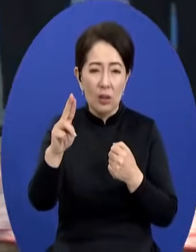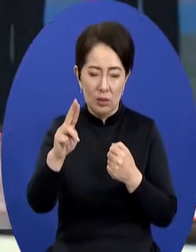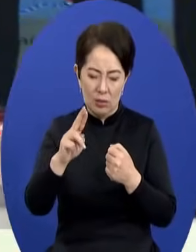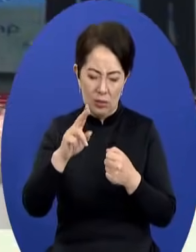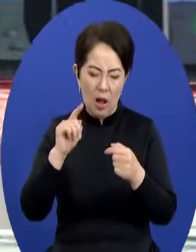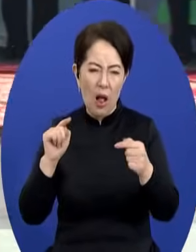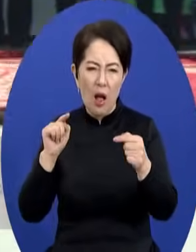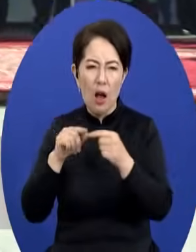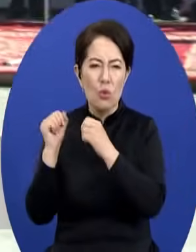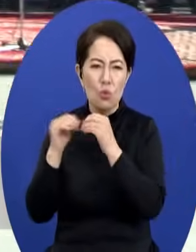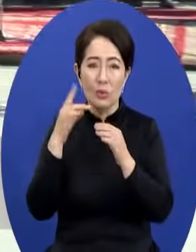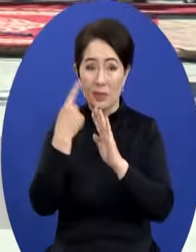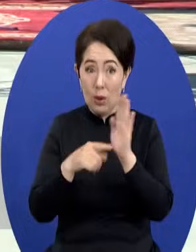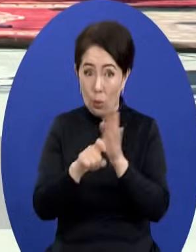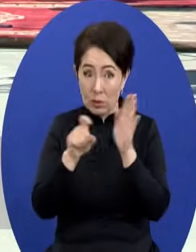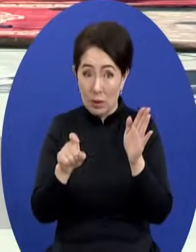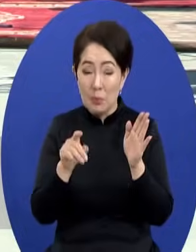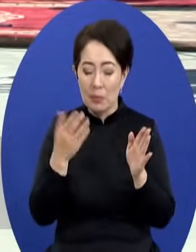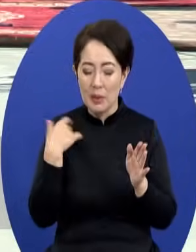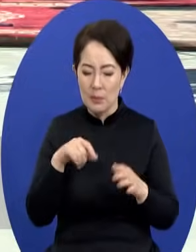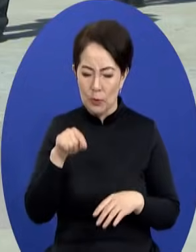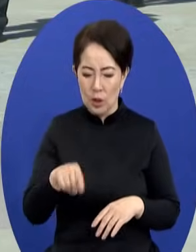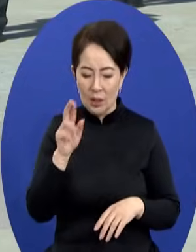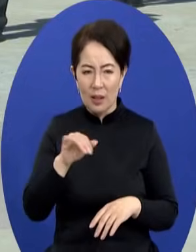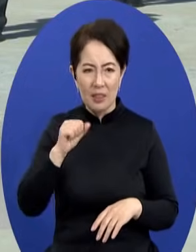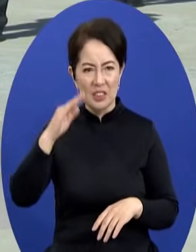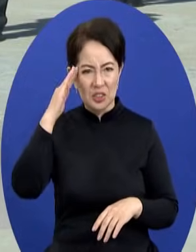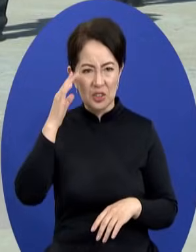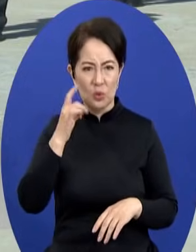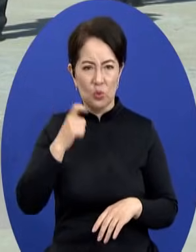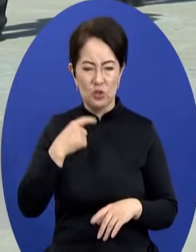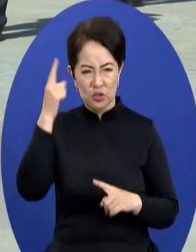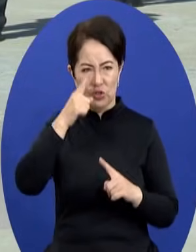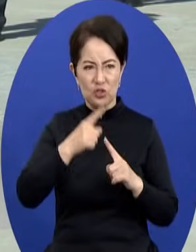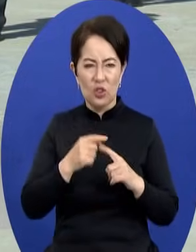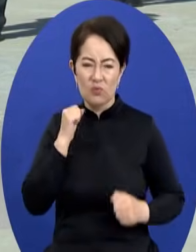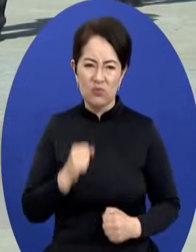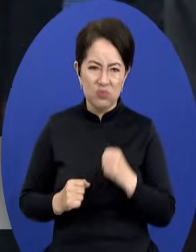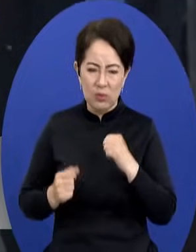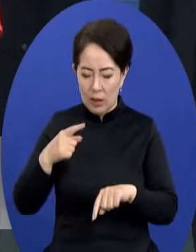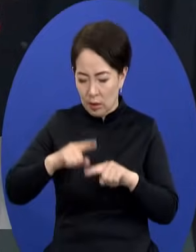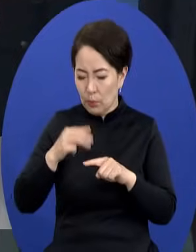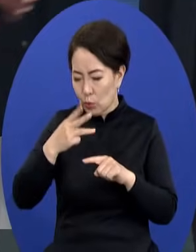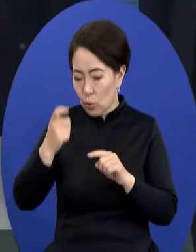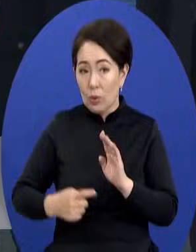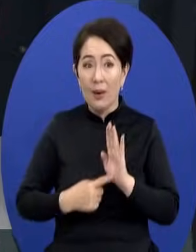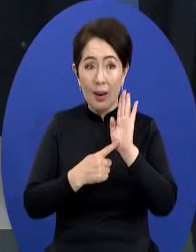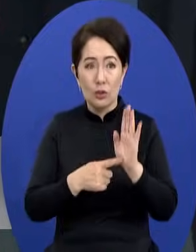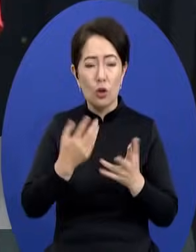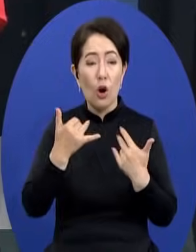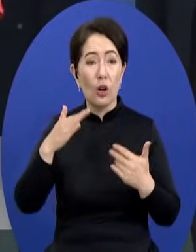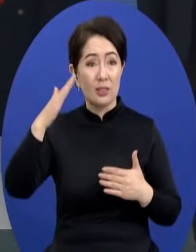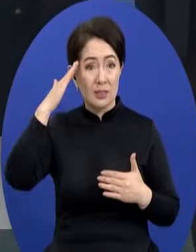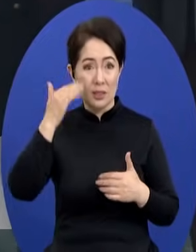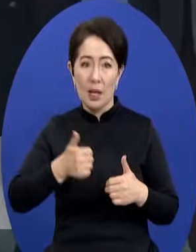турш нүүдэлж байсан бол энэ цаг үед ахлах ахлагч Даваж амц цэрэг хүний зориг төвчээрээр түүхийг дахин бичлээ. Олон мянган цэрэг ирсэн